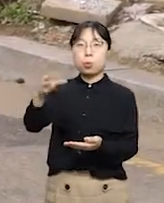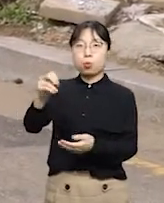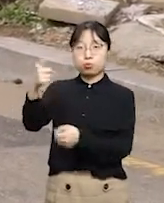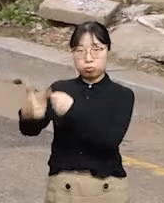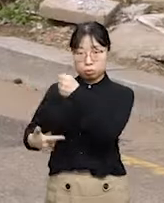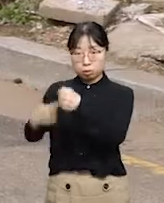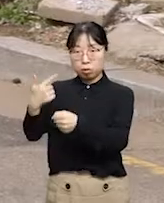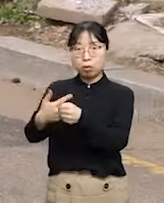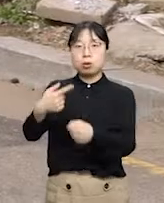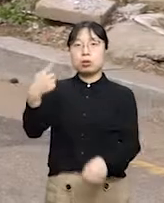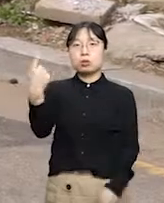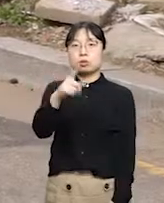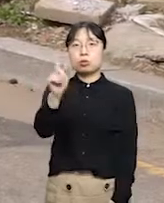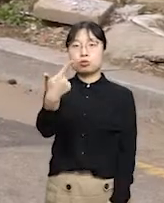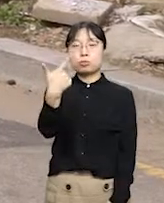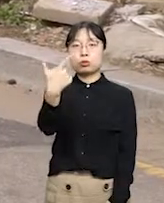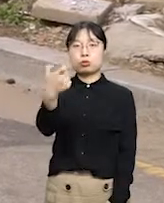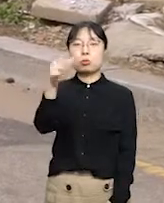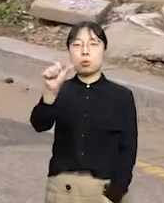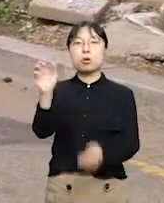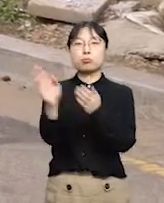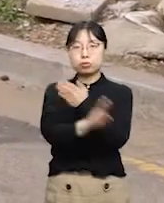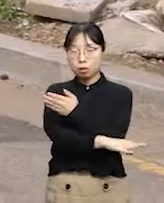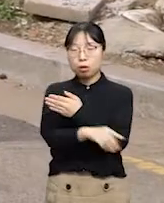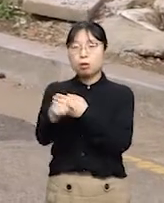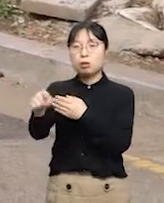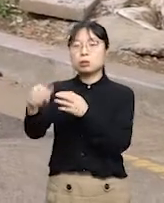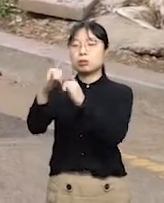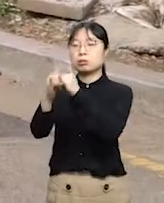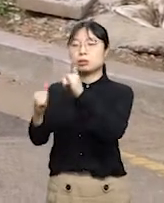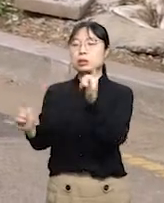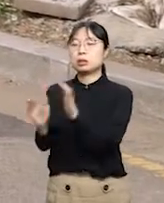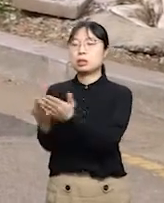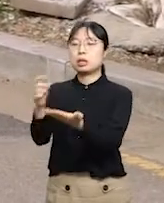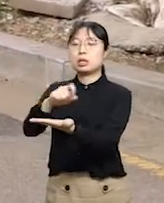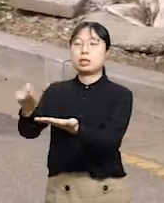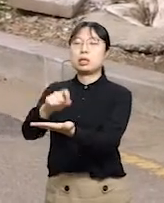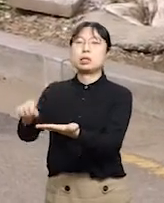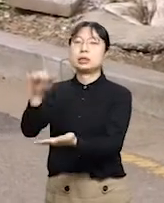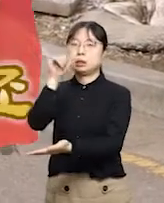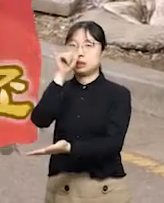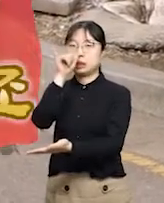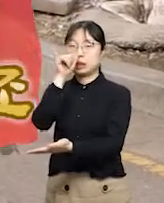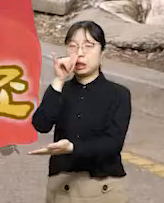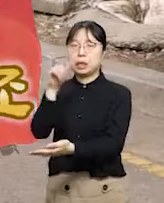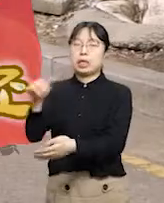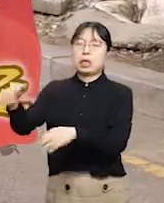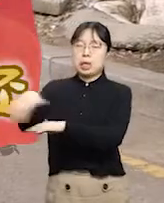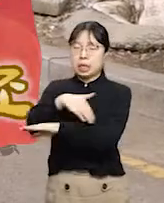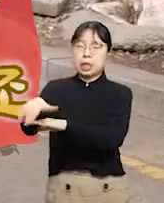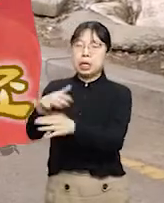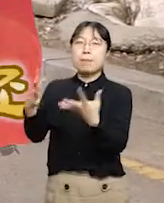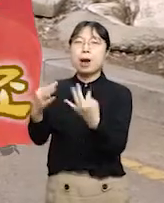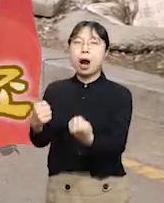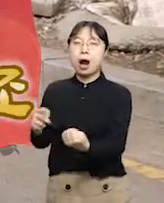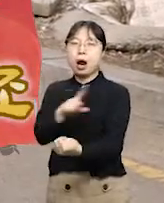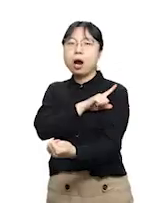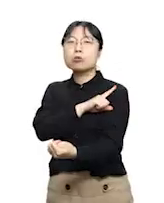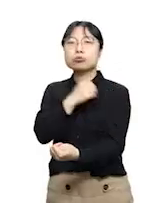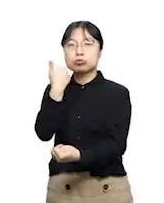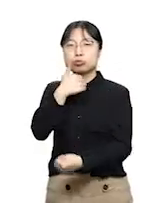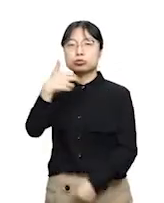1665년부터 사근천 주정소에 대한 기록이 보여지기 시작하는데 가장 많이 이용한 사람은 정조 임금이세요. 아, 왜요?